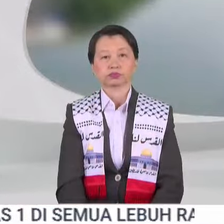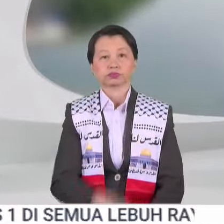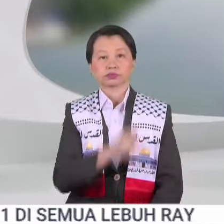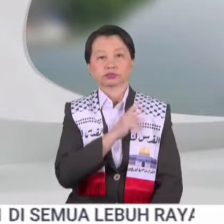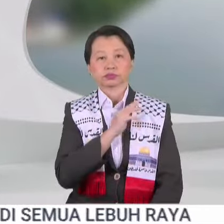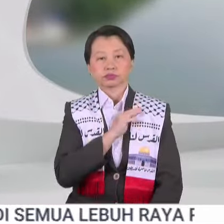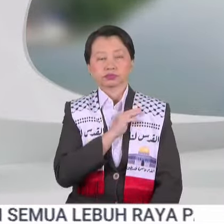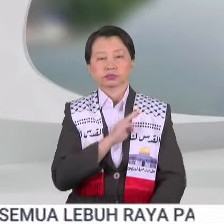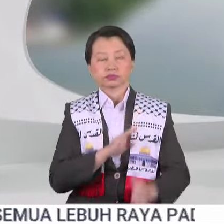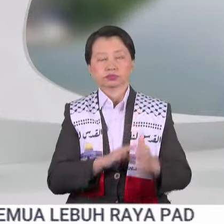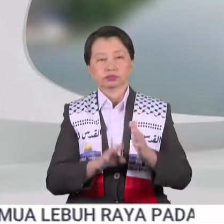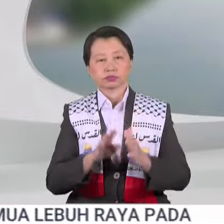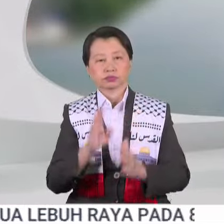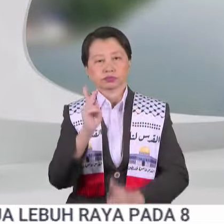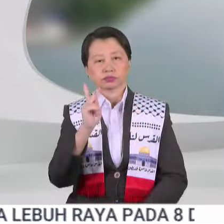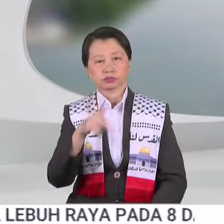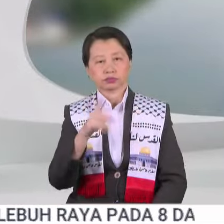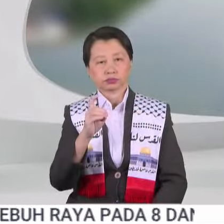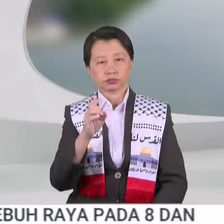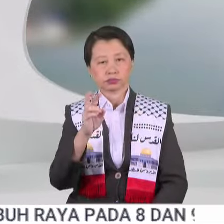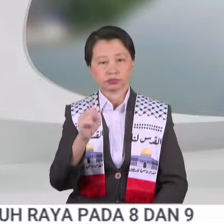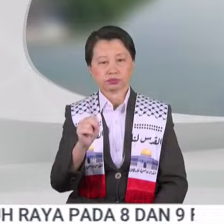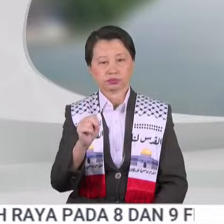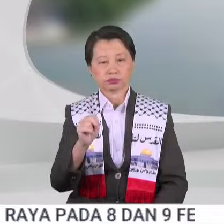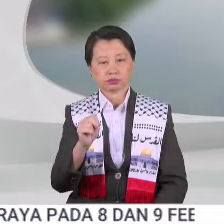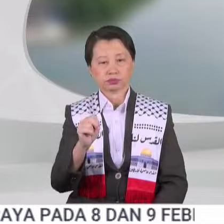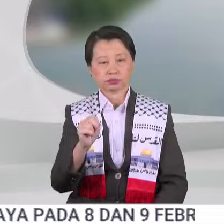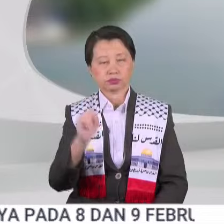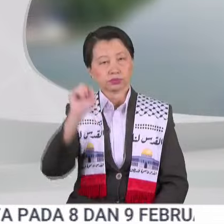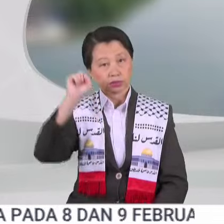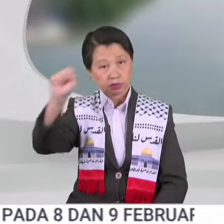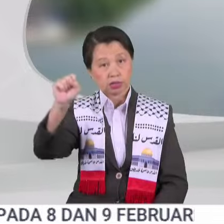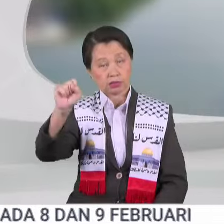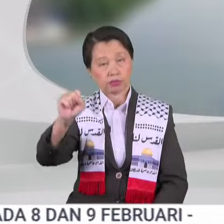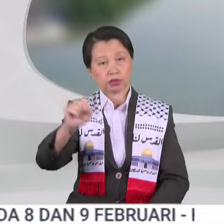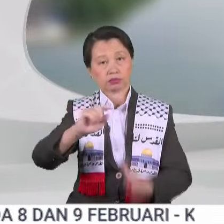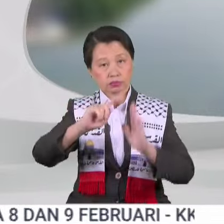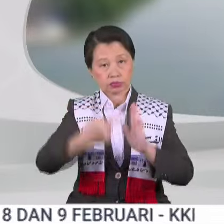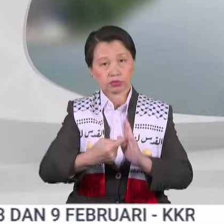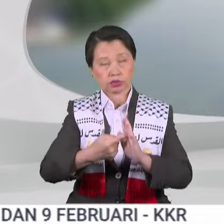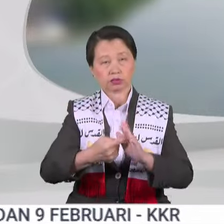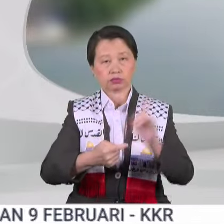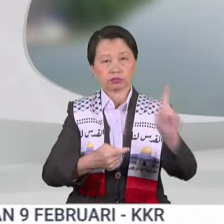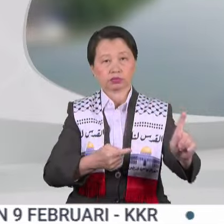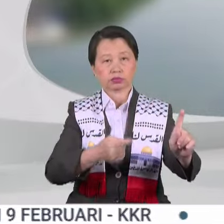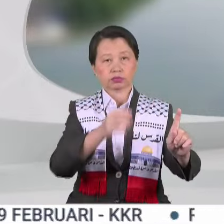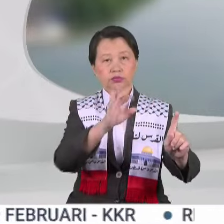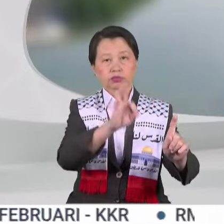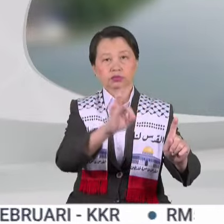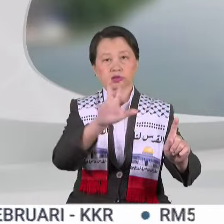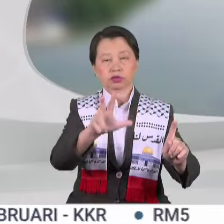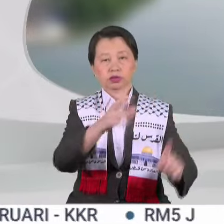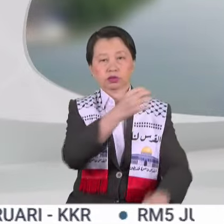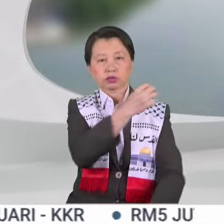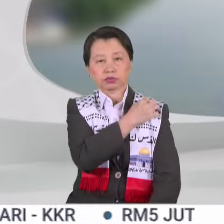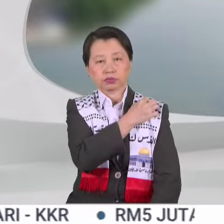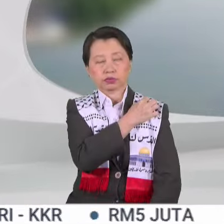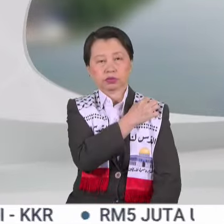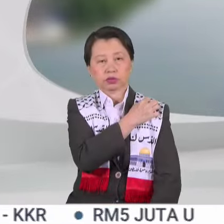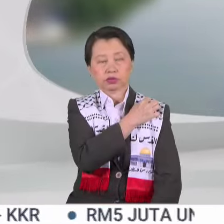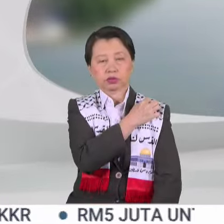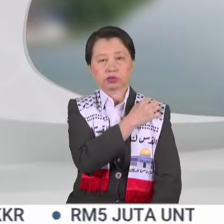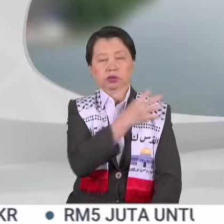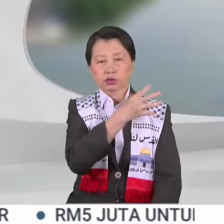Kementerian Perdagangan Dalam Negeri dan Kos Sara Hidup KPDN Sabah menggerakkan 193 pegawai penguat